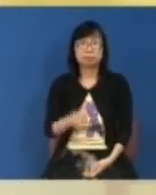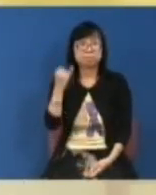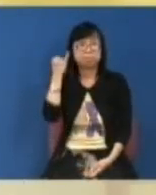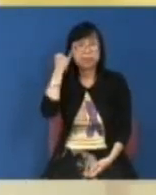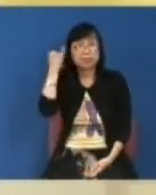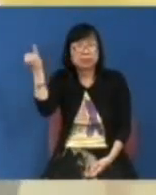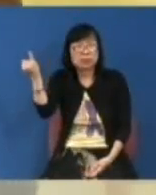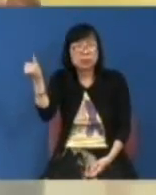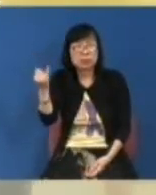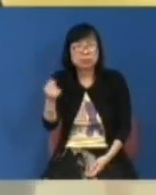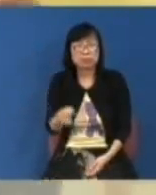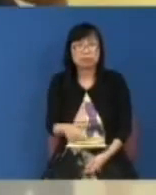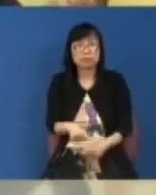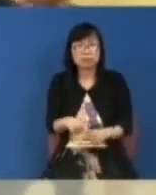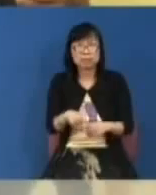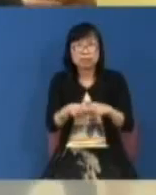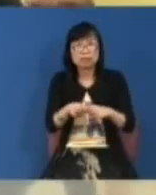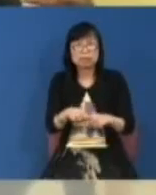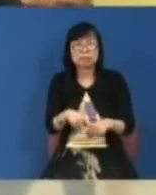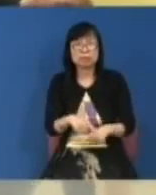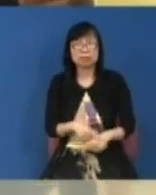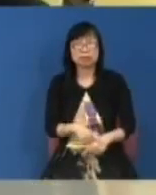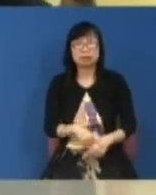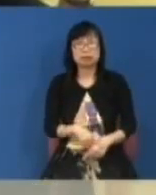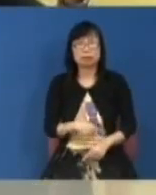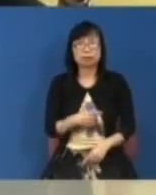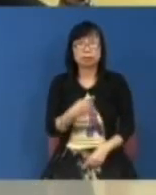下，就貿然採納了